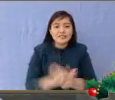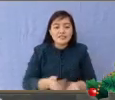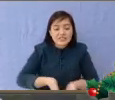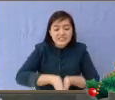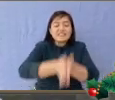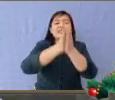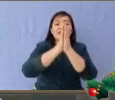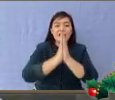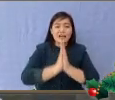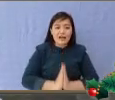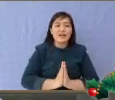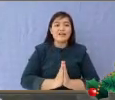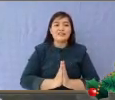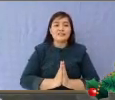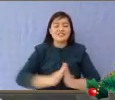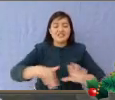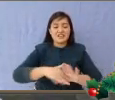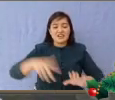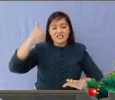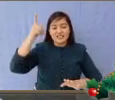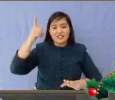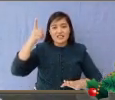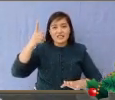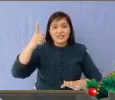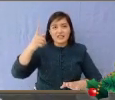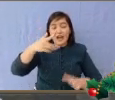you. Amen. I shall not want.